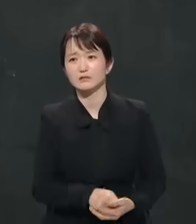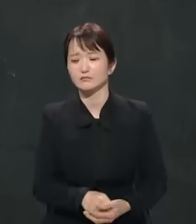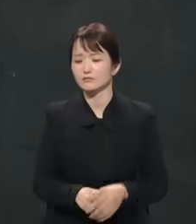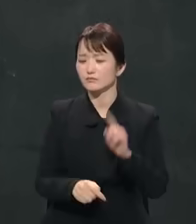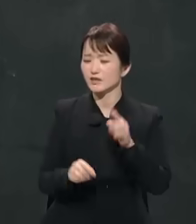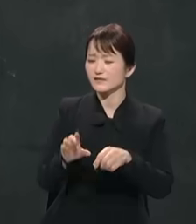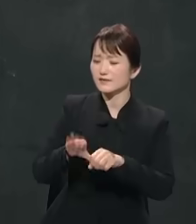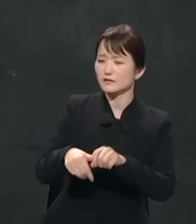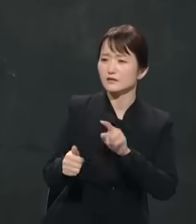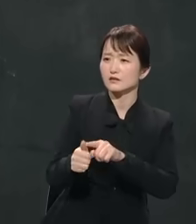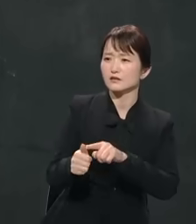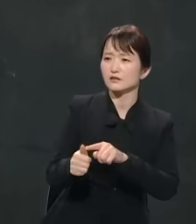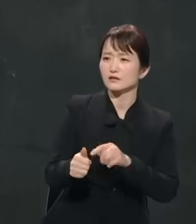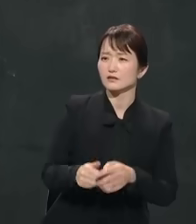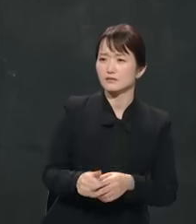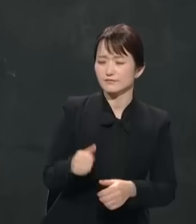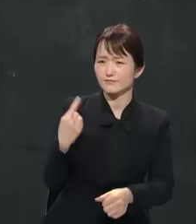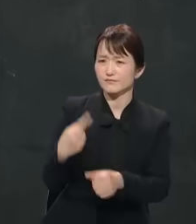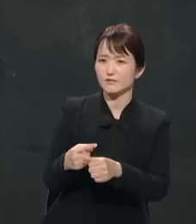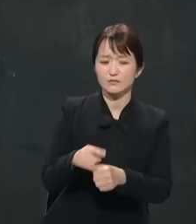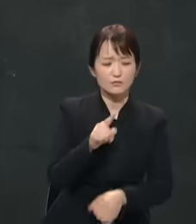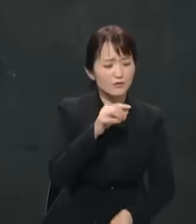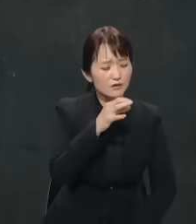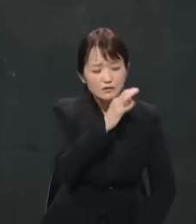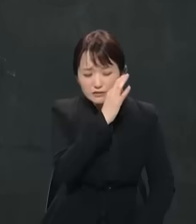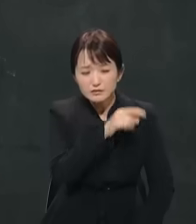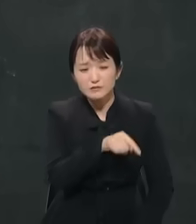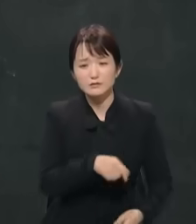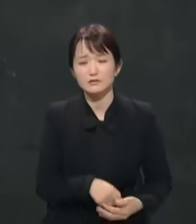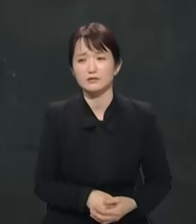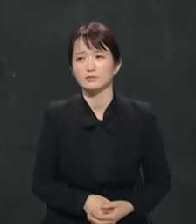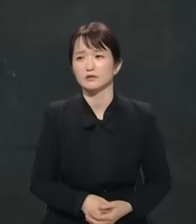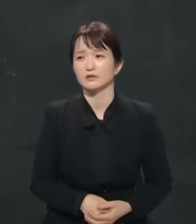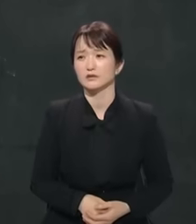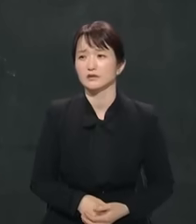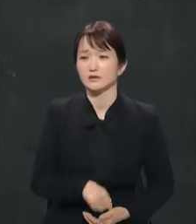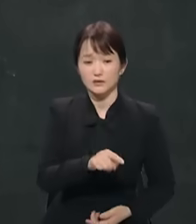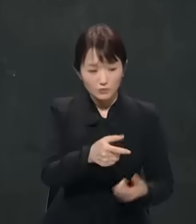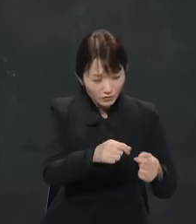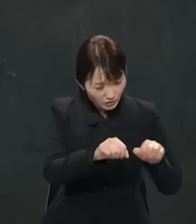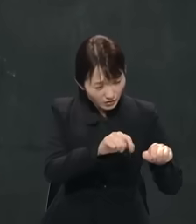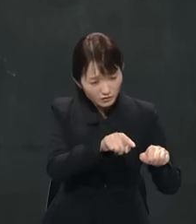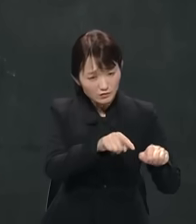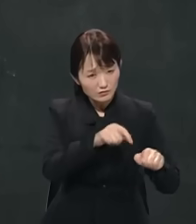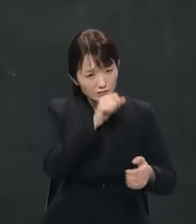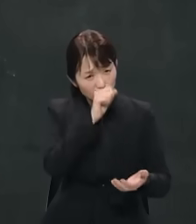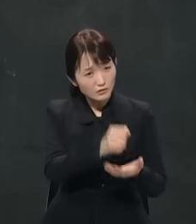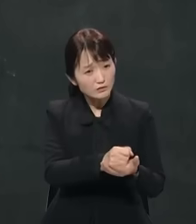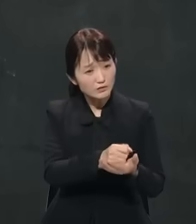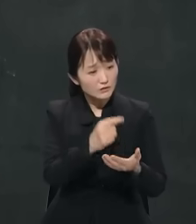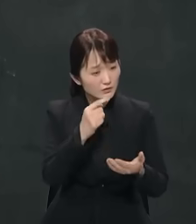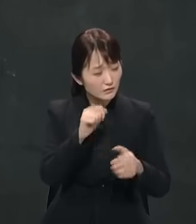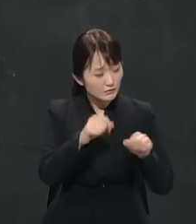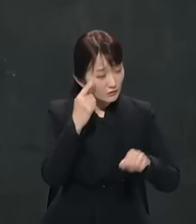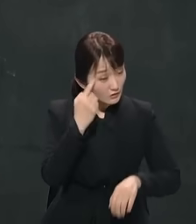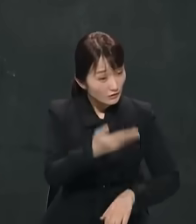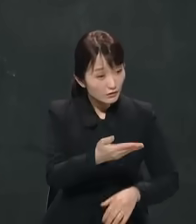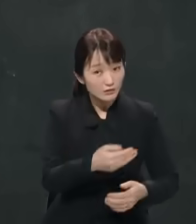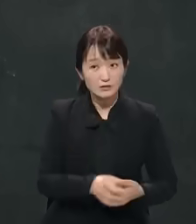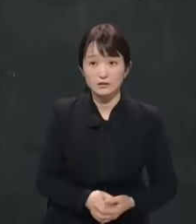아 창피한 줄 아시라고요. 뭐가 창피해? 지금 이렇게 이런 행동이 그럼 정상적인 행동이라고 생각하세요?